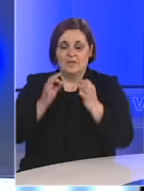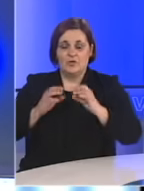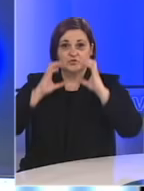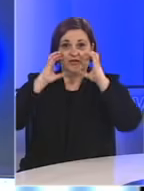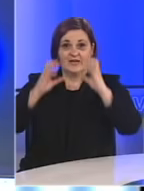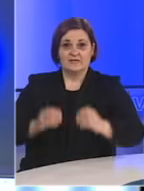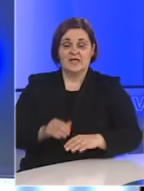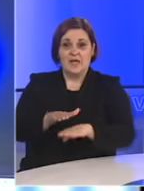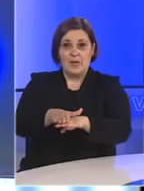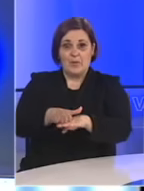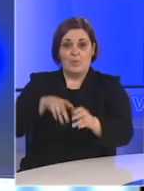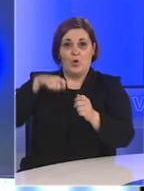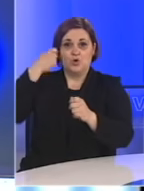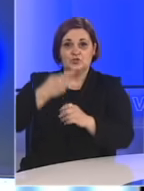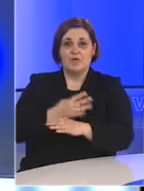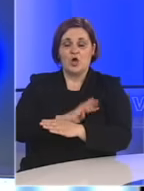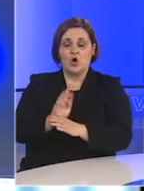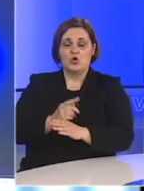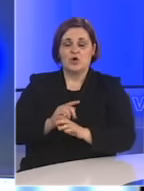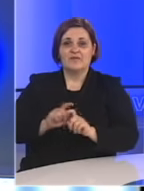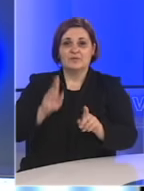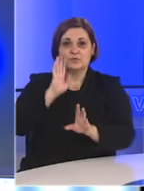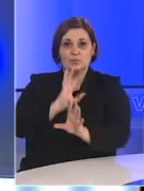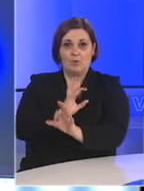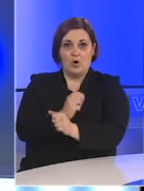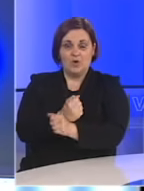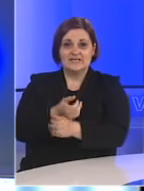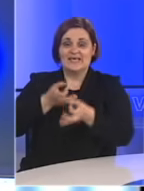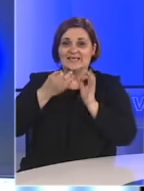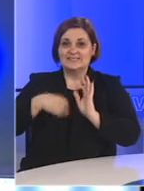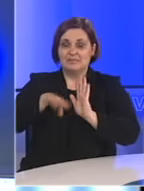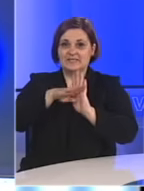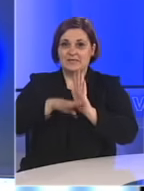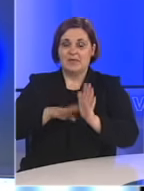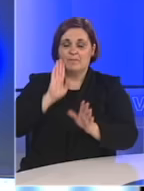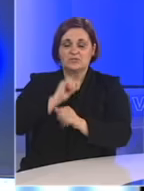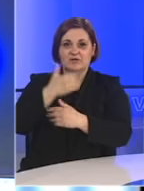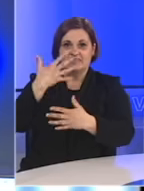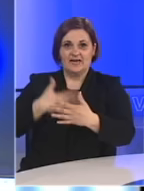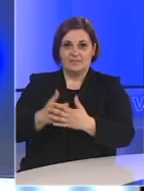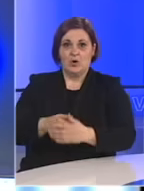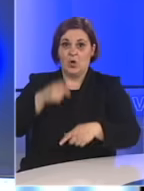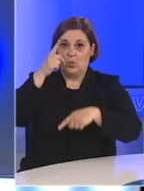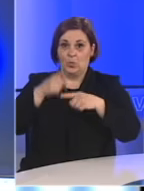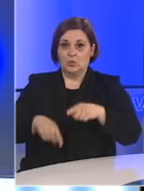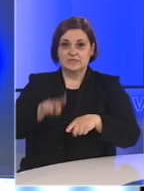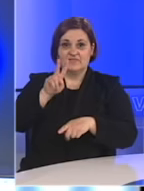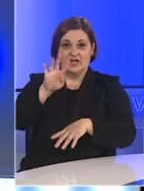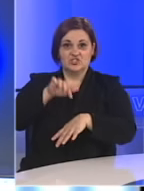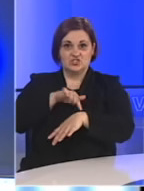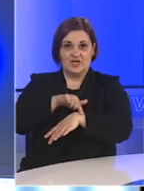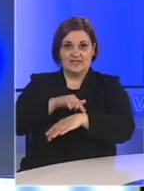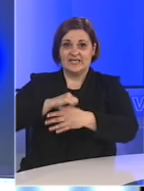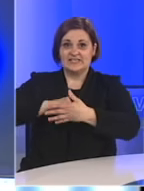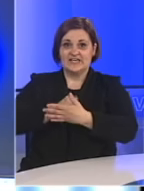Poštovani gledatelji, počinje emisija Koronavirus u Bosni i Hercegovini, specijalni program BHT1. U posljednja